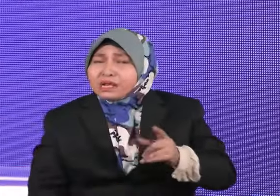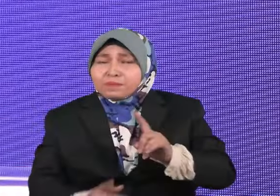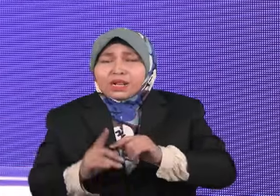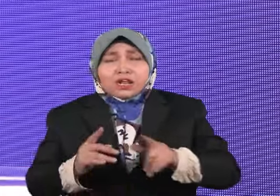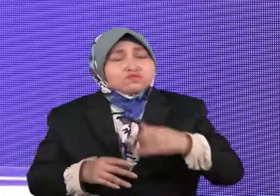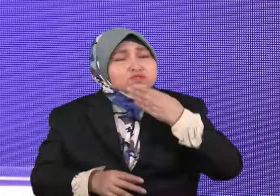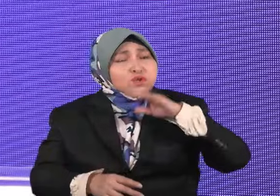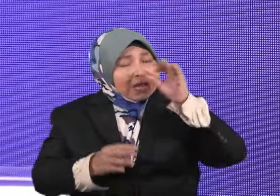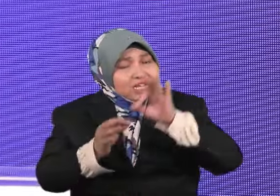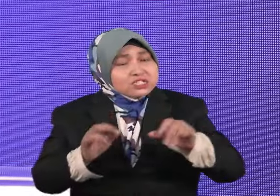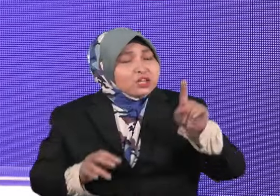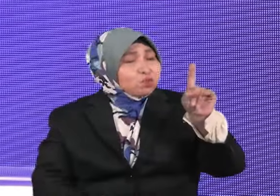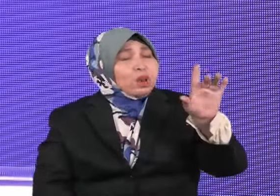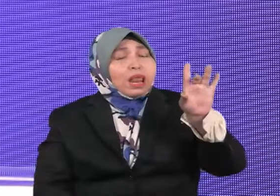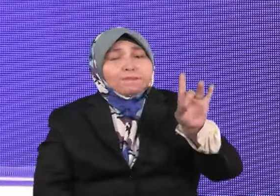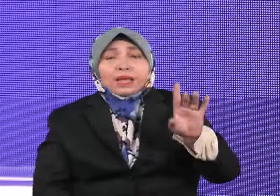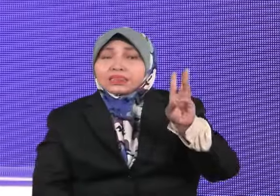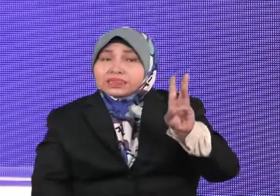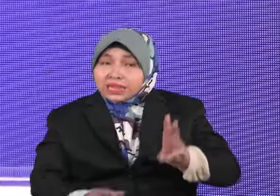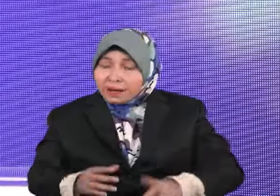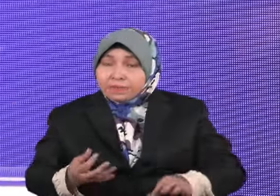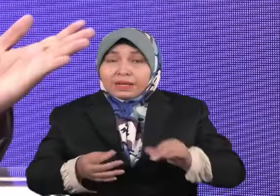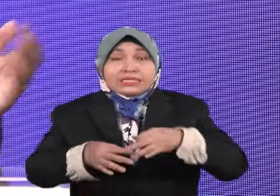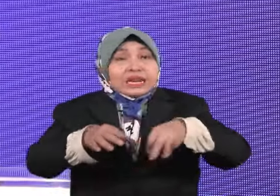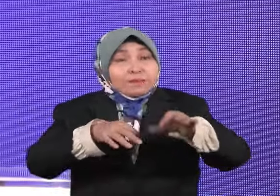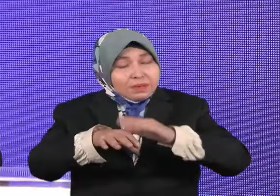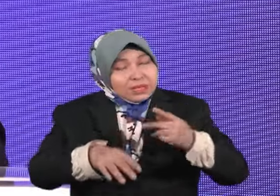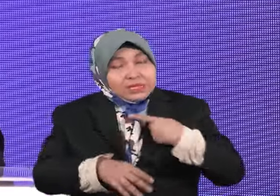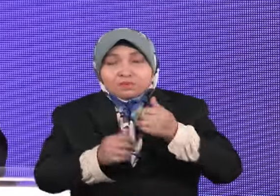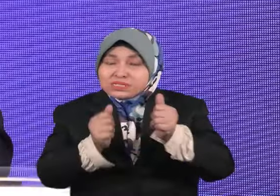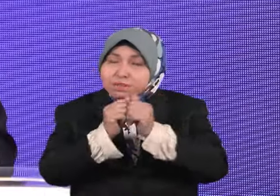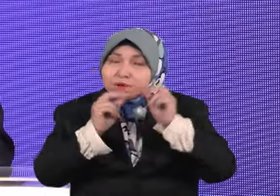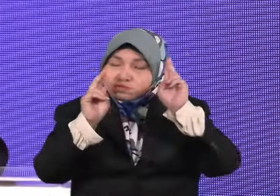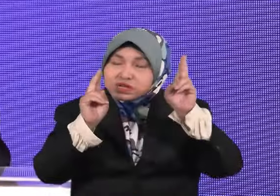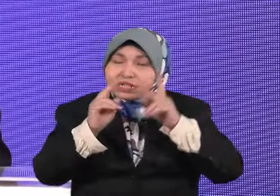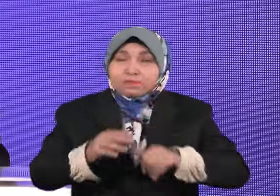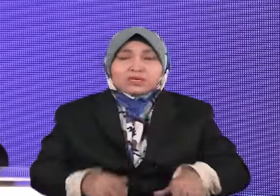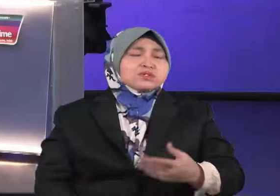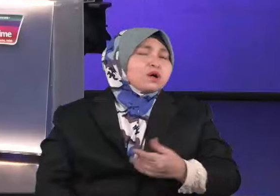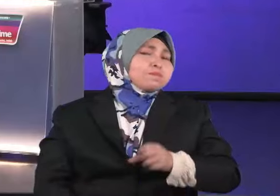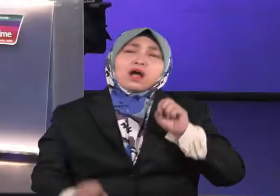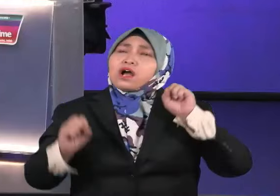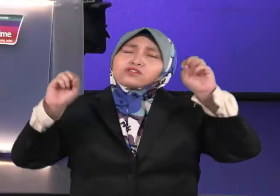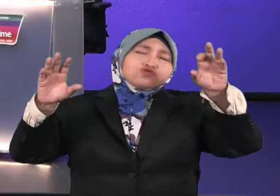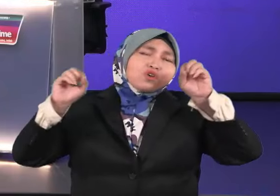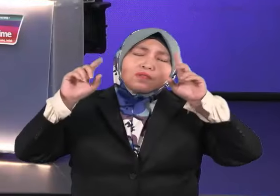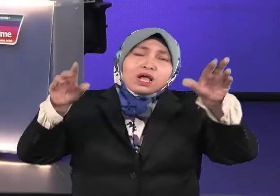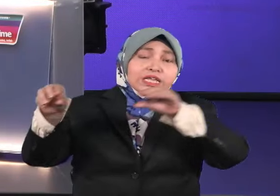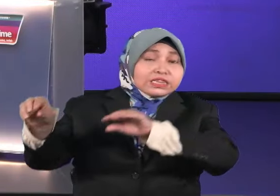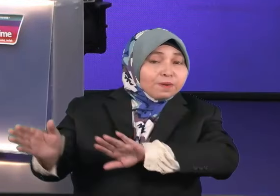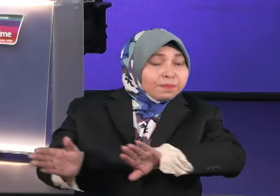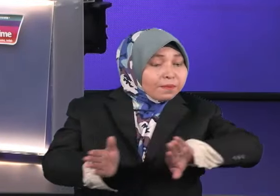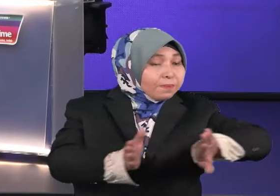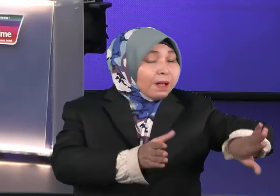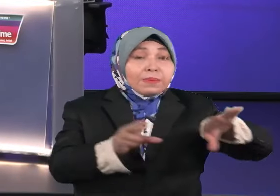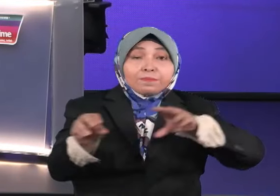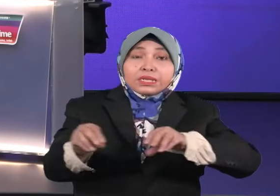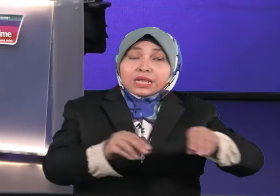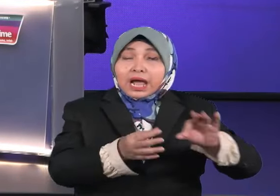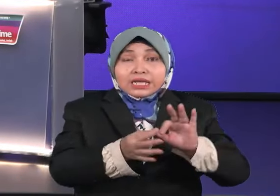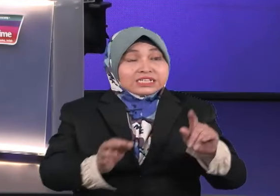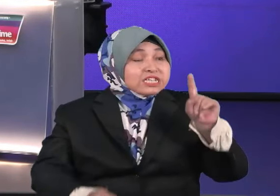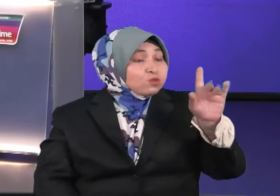Ayat 186 sebagai penjelasan kepada kita. Bersama Ustaz Tirmizi. Sila Ustaz. Baik, Masya Allah, kita berpindah kepada ayat seterusnya, ayat